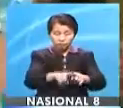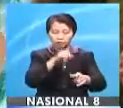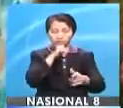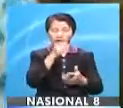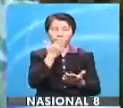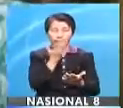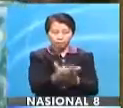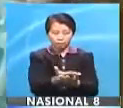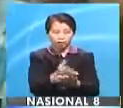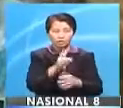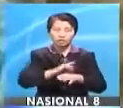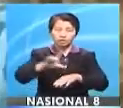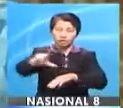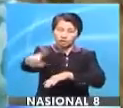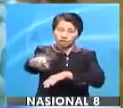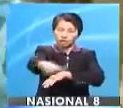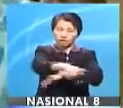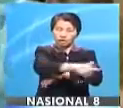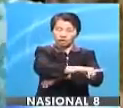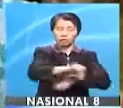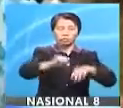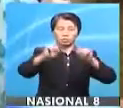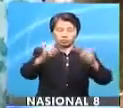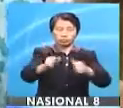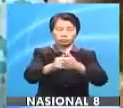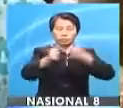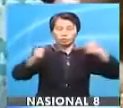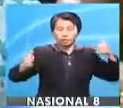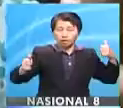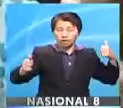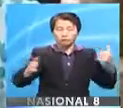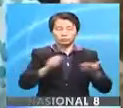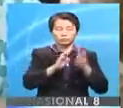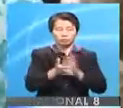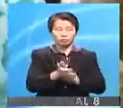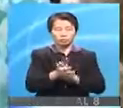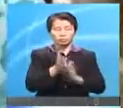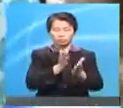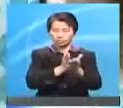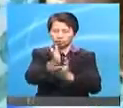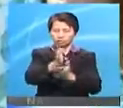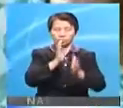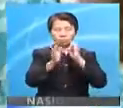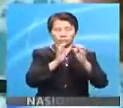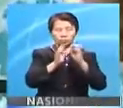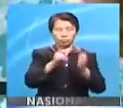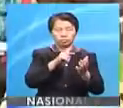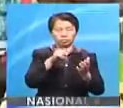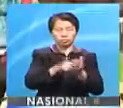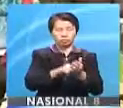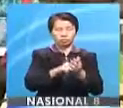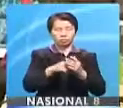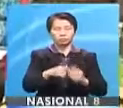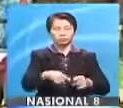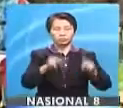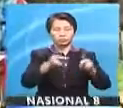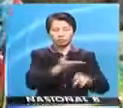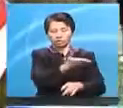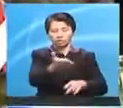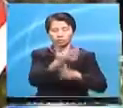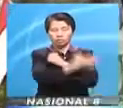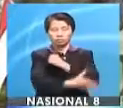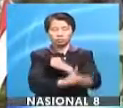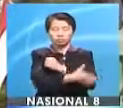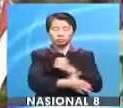diingini di laut dapat dielakkan. So direct communication link ini adalah satu inisiatif di kalangan